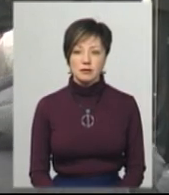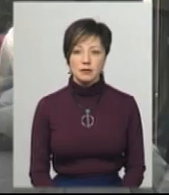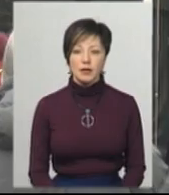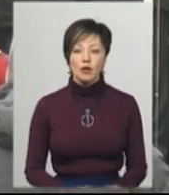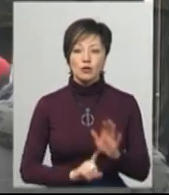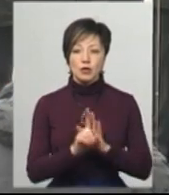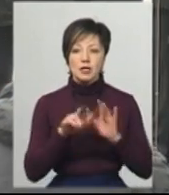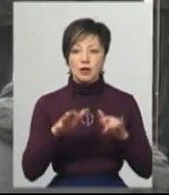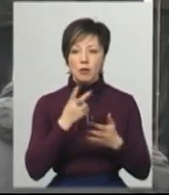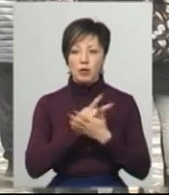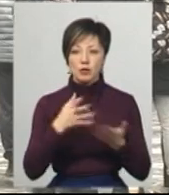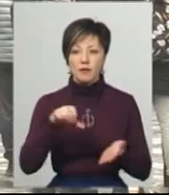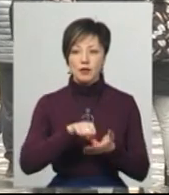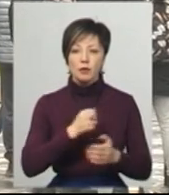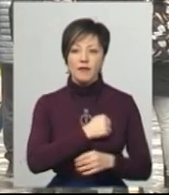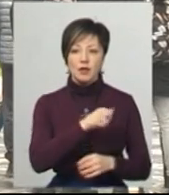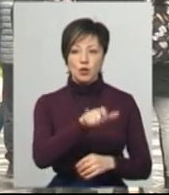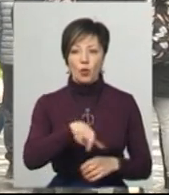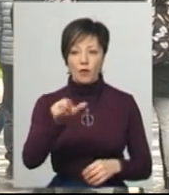Розпочався захід показовим виступом військових.